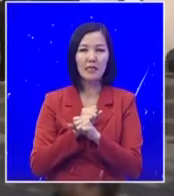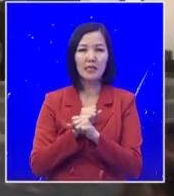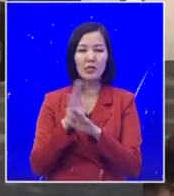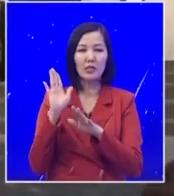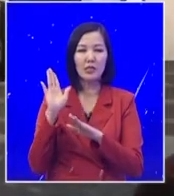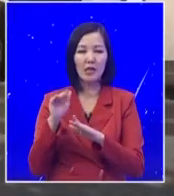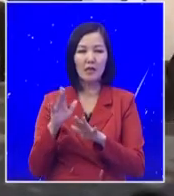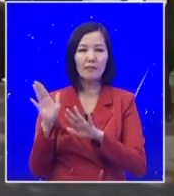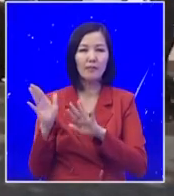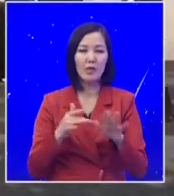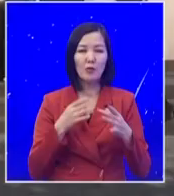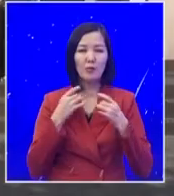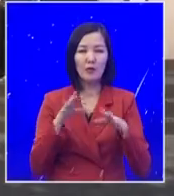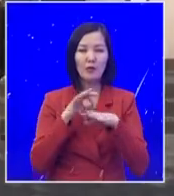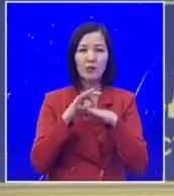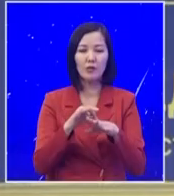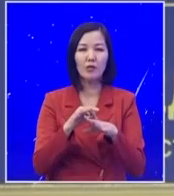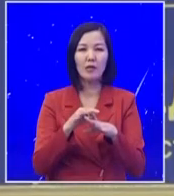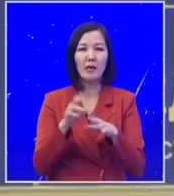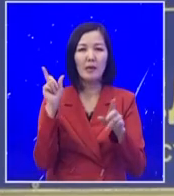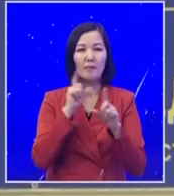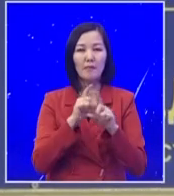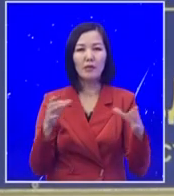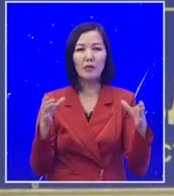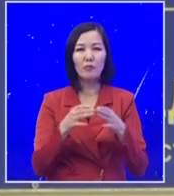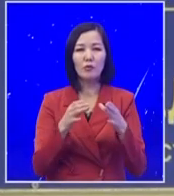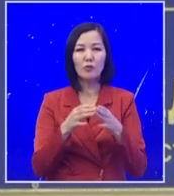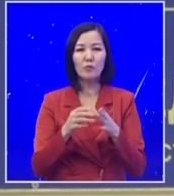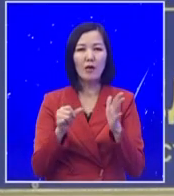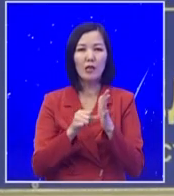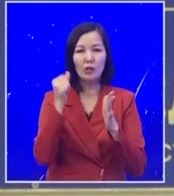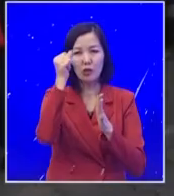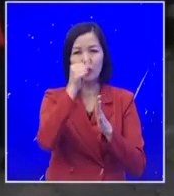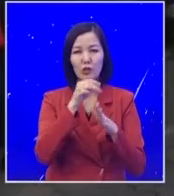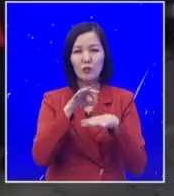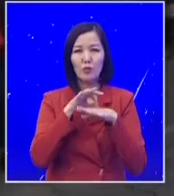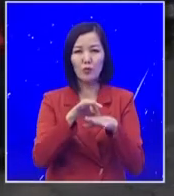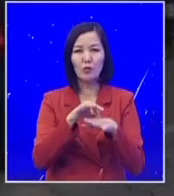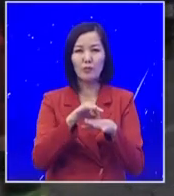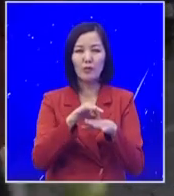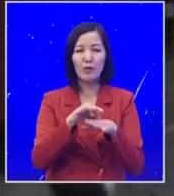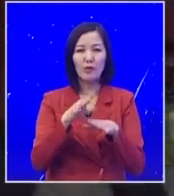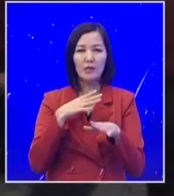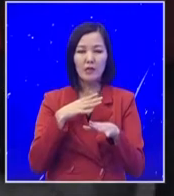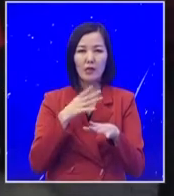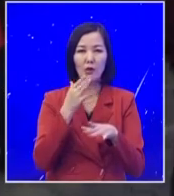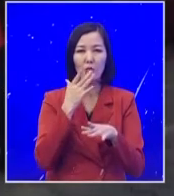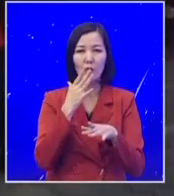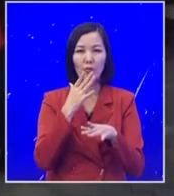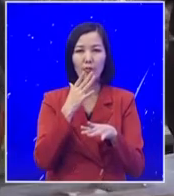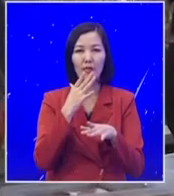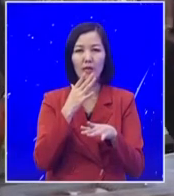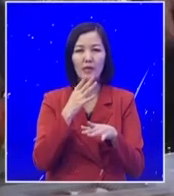Тоқаев атындағы білім мекемесі ұйымдастырды. Мектеп ұжымы атаулы күнді осымен 6-шы жылға тарынан тойлап отырғандарын айтады. Ұлт пен ұлысқа